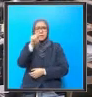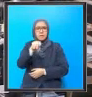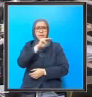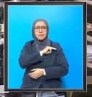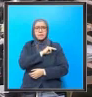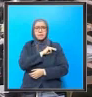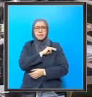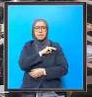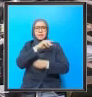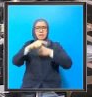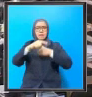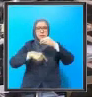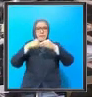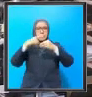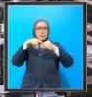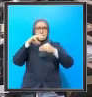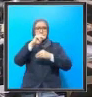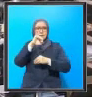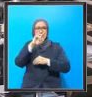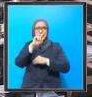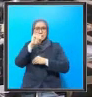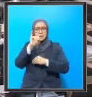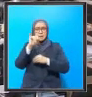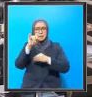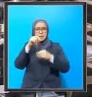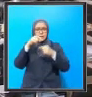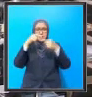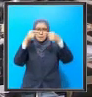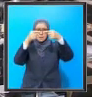perkiraan dengan butiran kosong